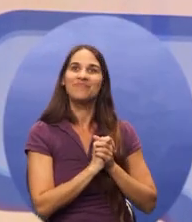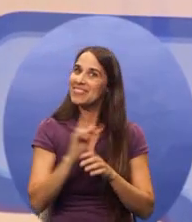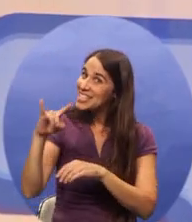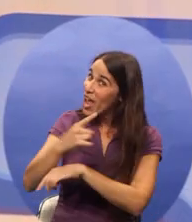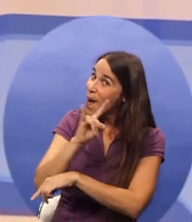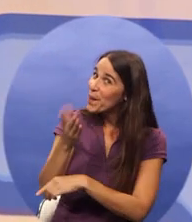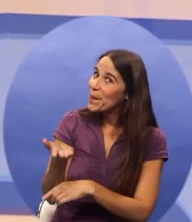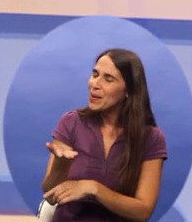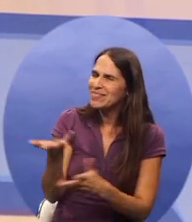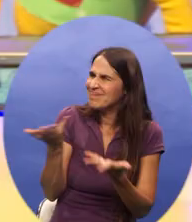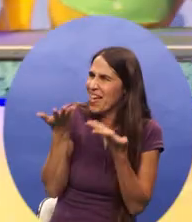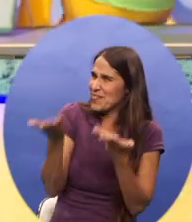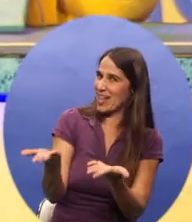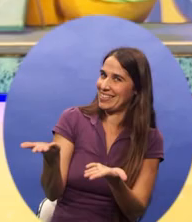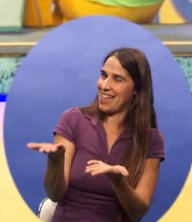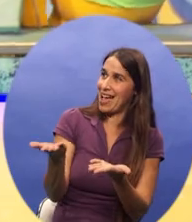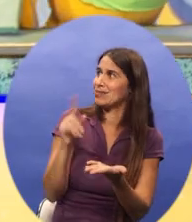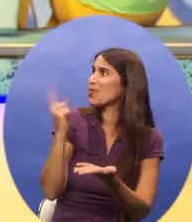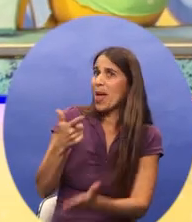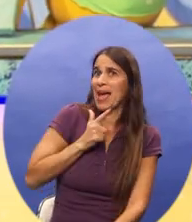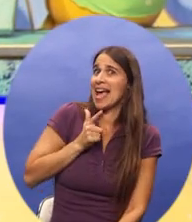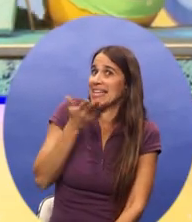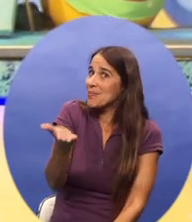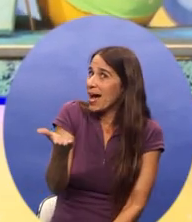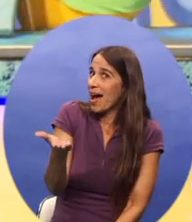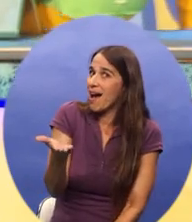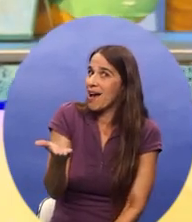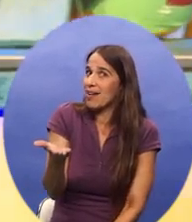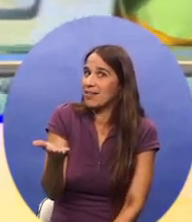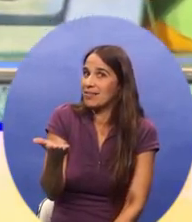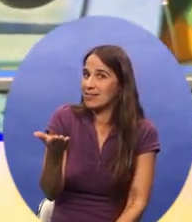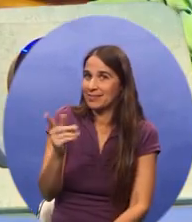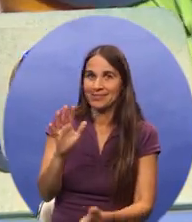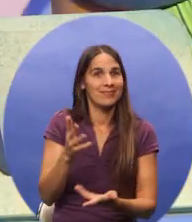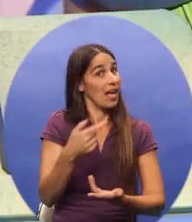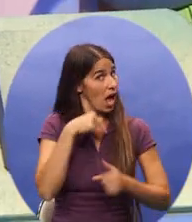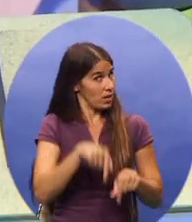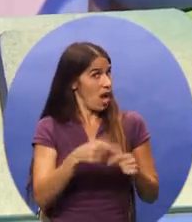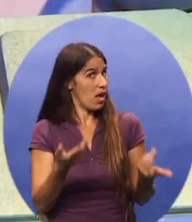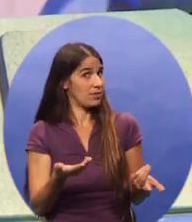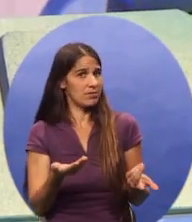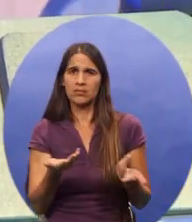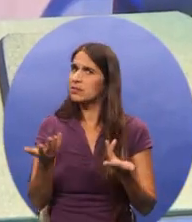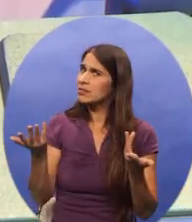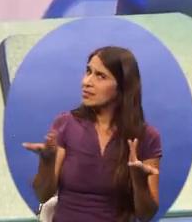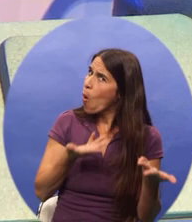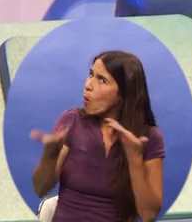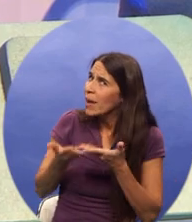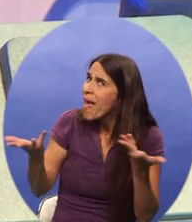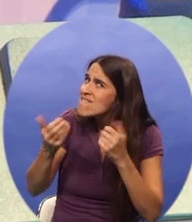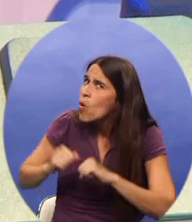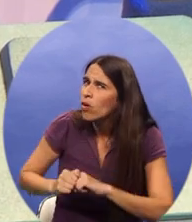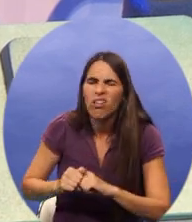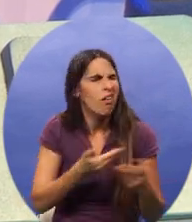הגעתי. שאול, איפה אתה? כולם מחכים לך. אני כאן.